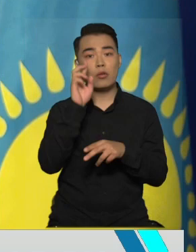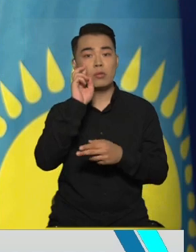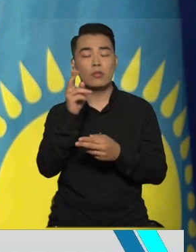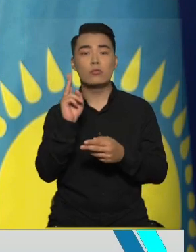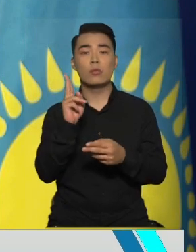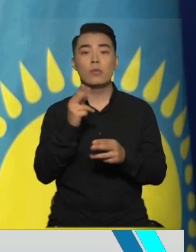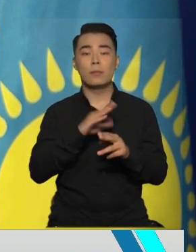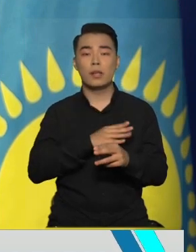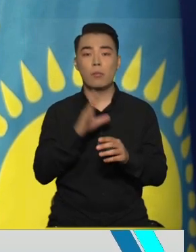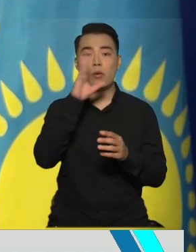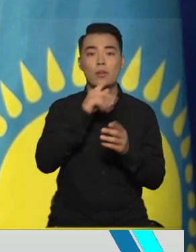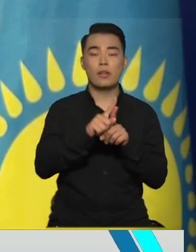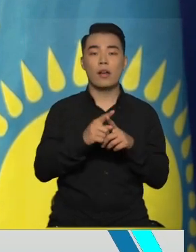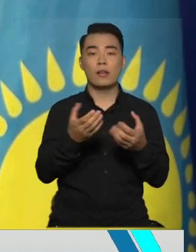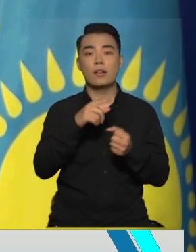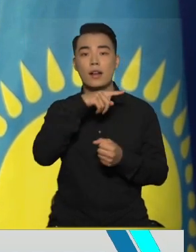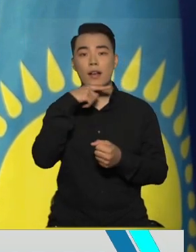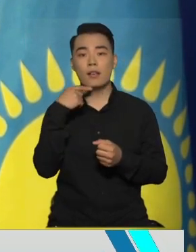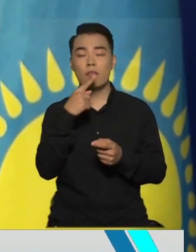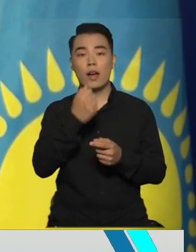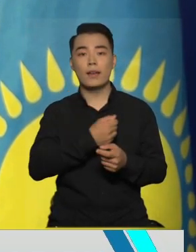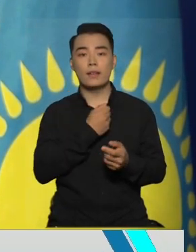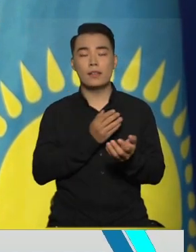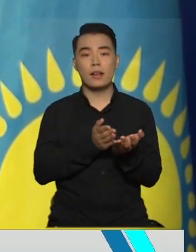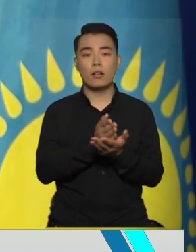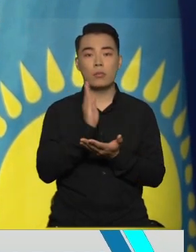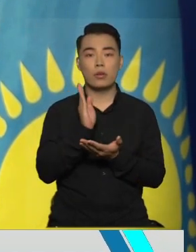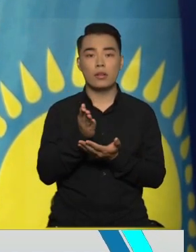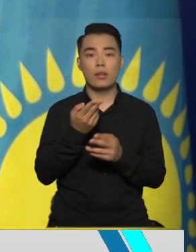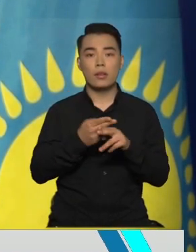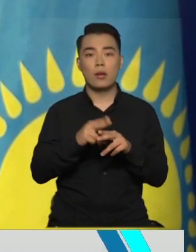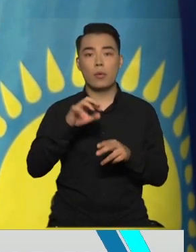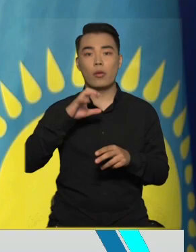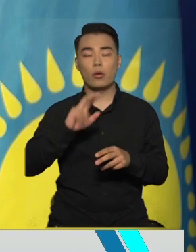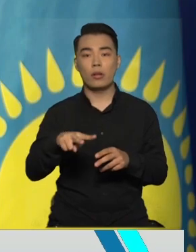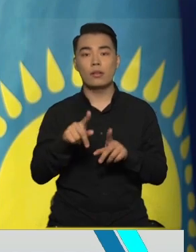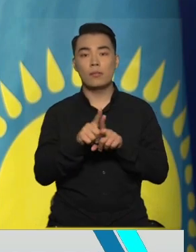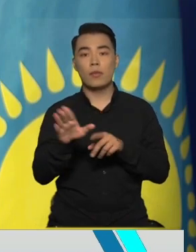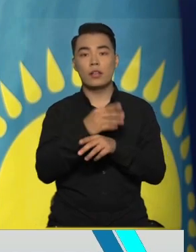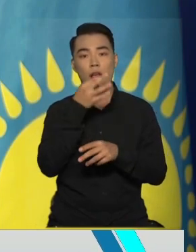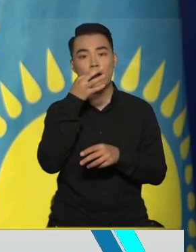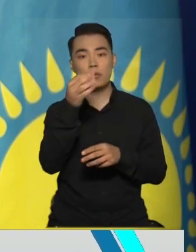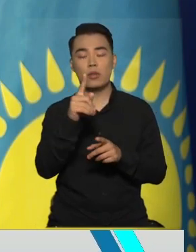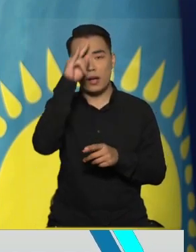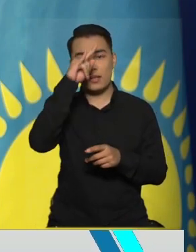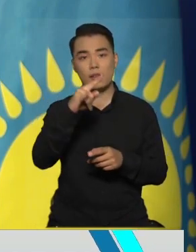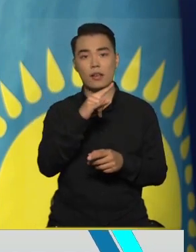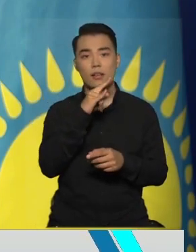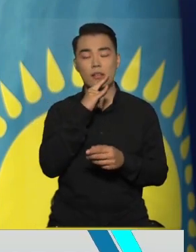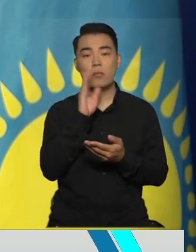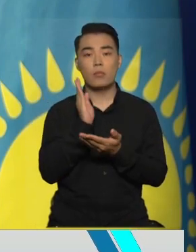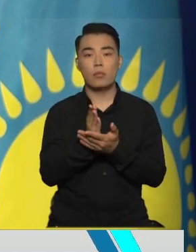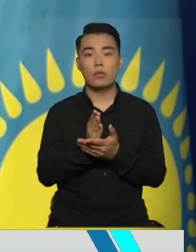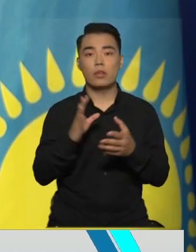которые могут быть использованы в России в военных целях. Спецпосланник по санкциям также отметил, что помимо Казахстана он поедет и